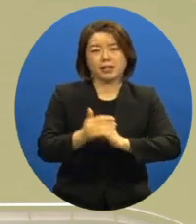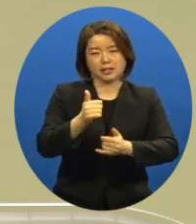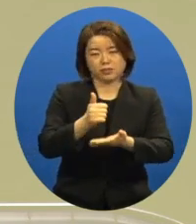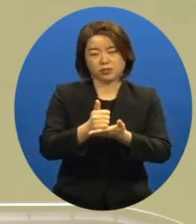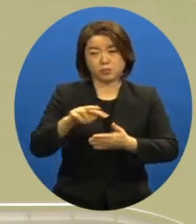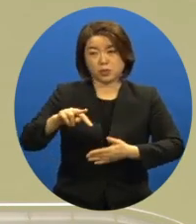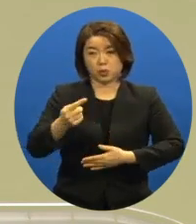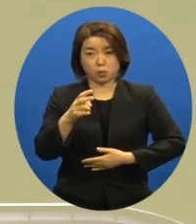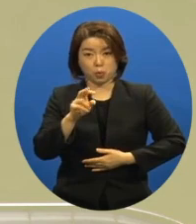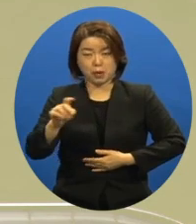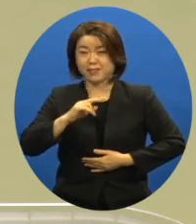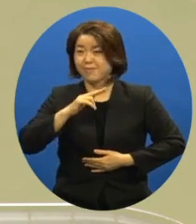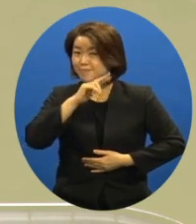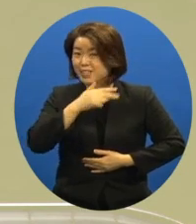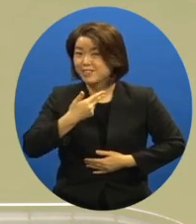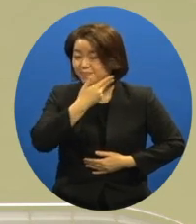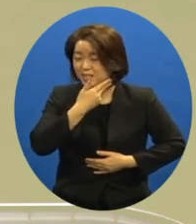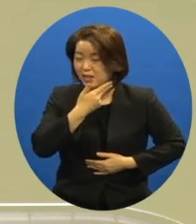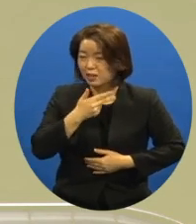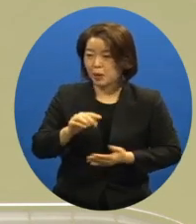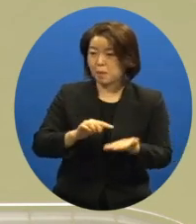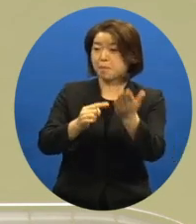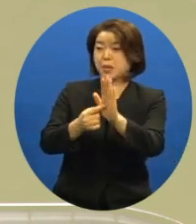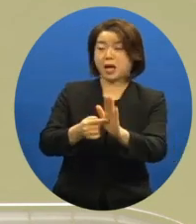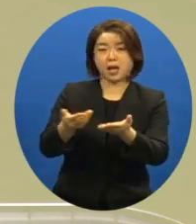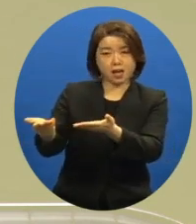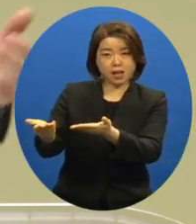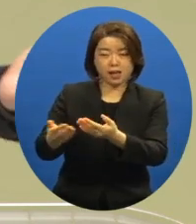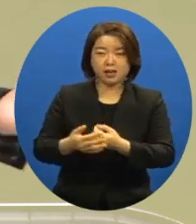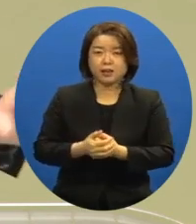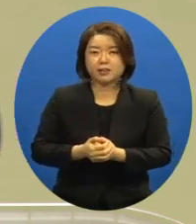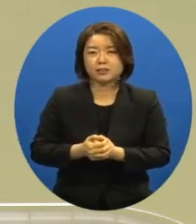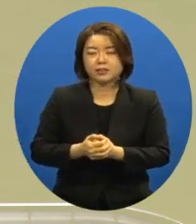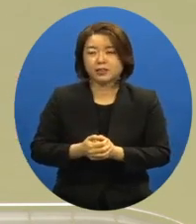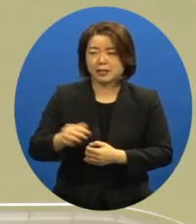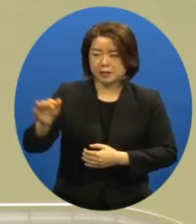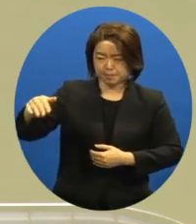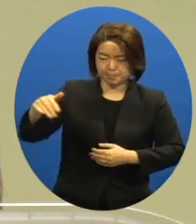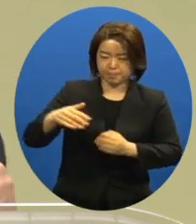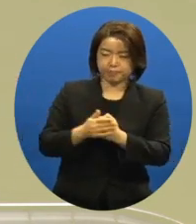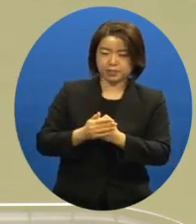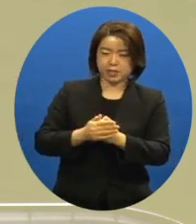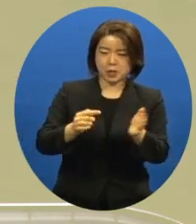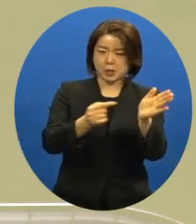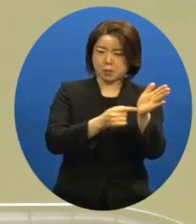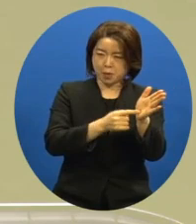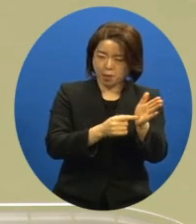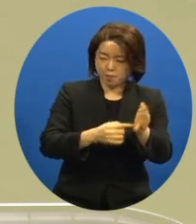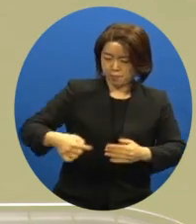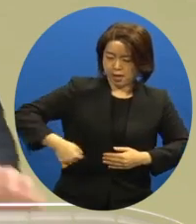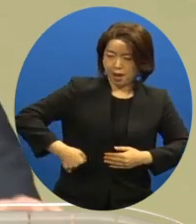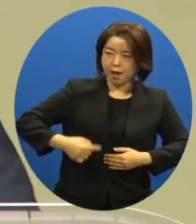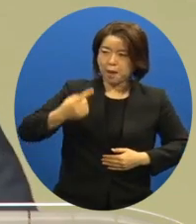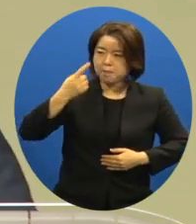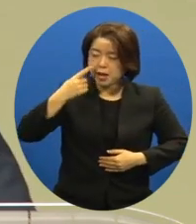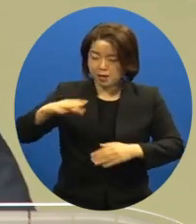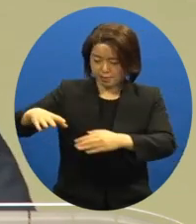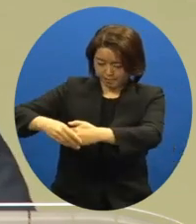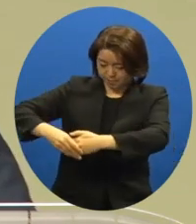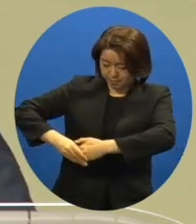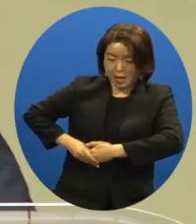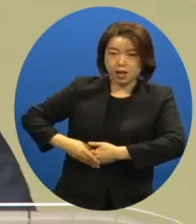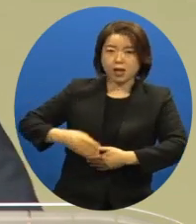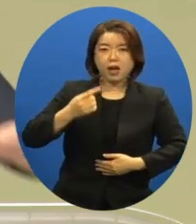도마에게 나타나 주셨습니다. 그리고 그 도마에게 못자국과 창자국을 보라고, 만져보라고